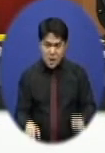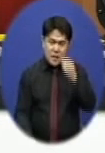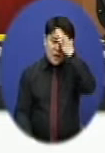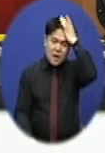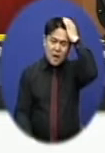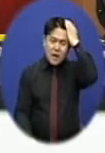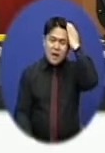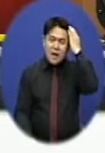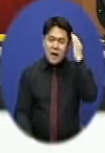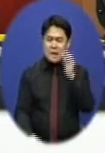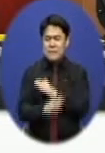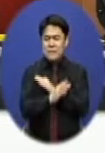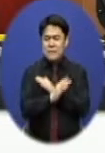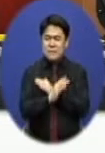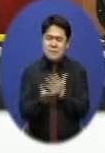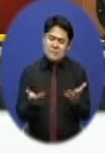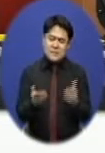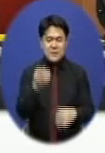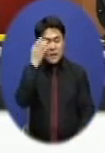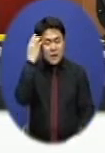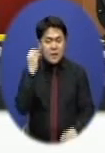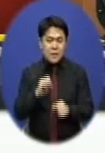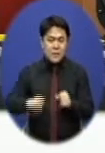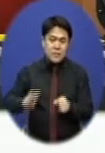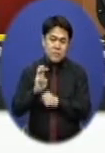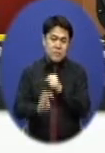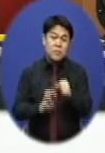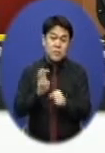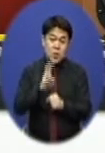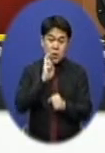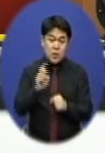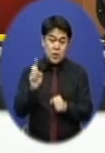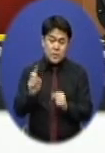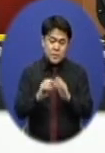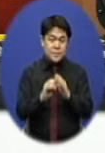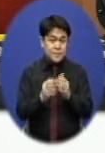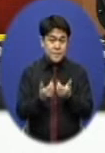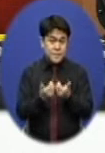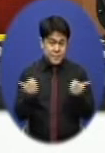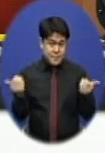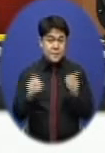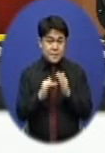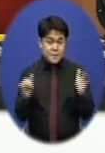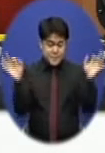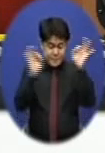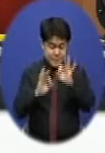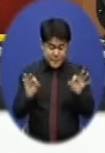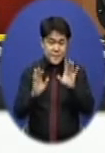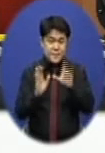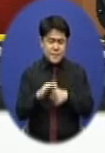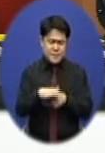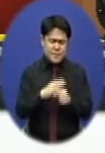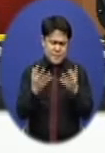아, 안 됩니다. 네네. 안 된다고 사인 왔습니다. 잃어버린 30년도 네. 유산가족 찾기에 많은 사랑을 받았던 그 서름도 선배의